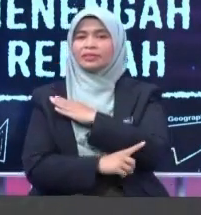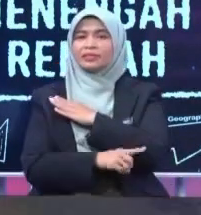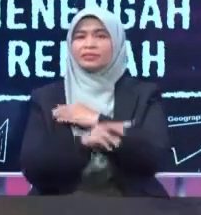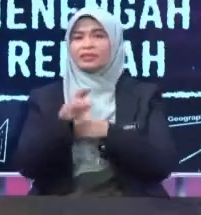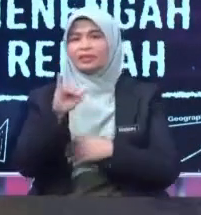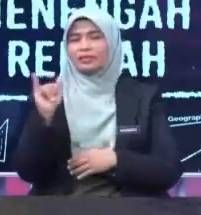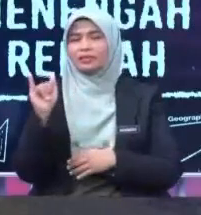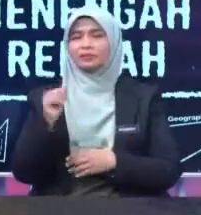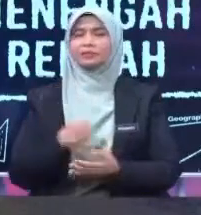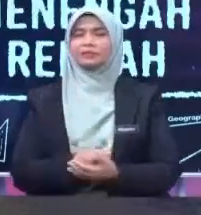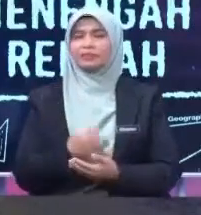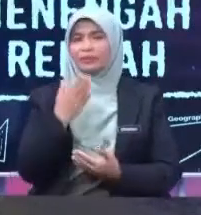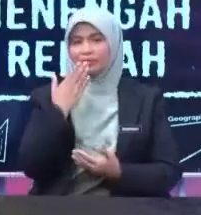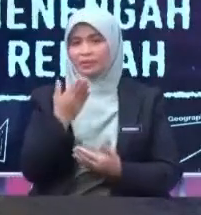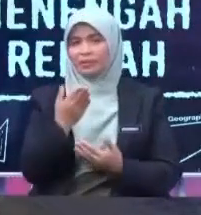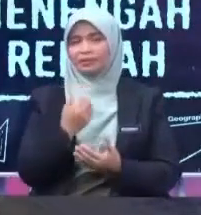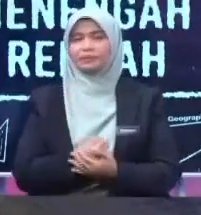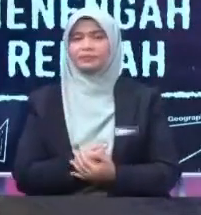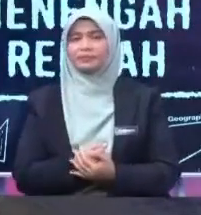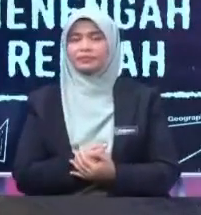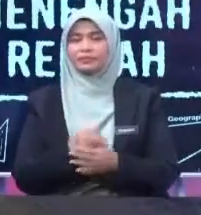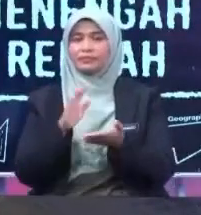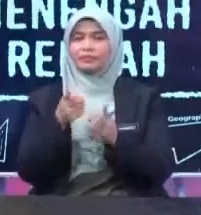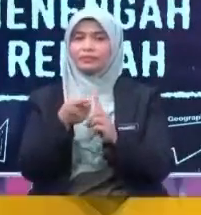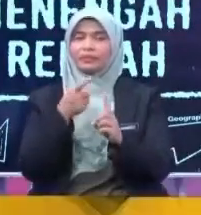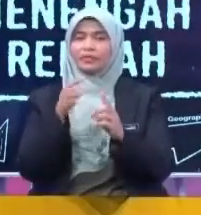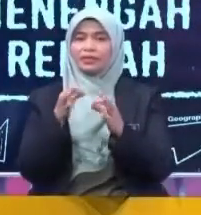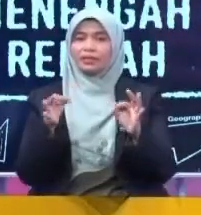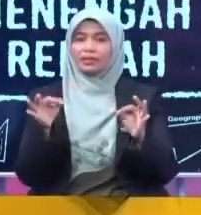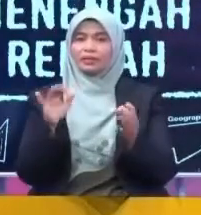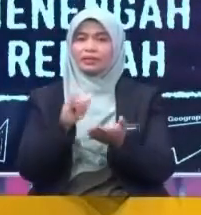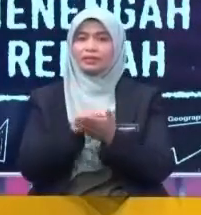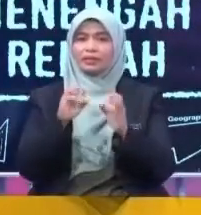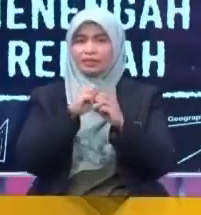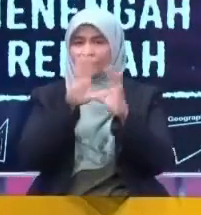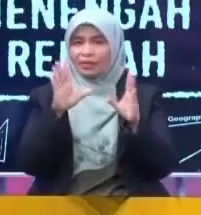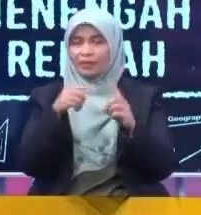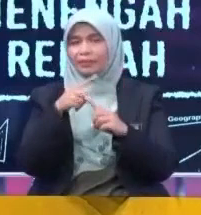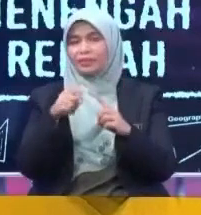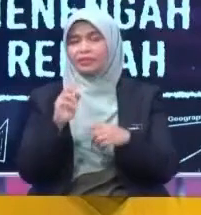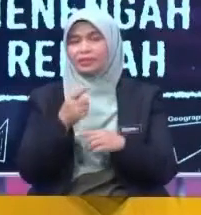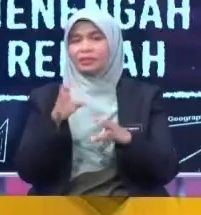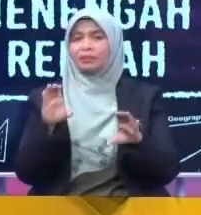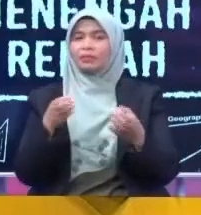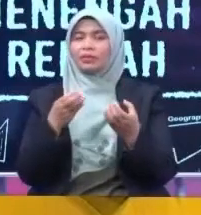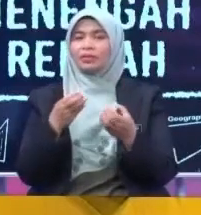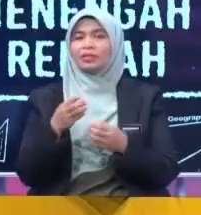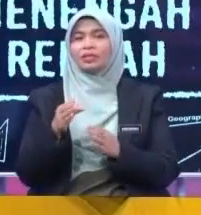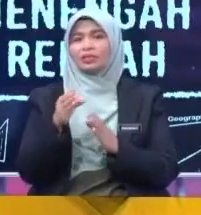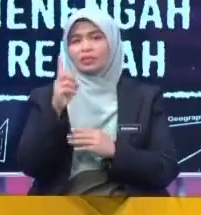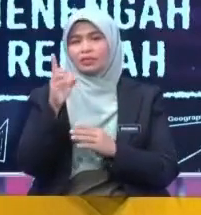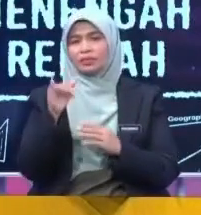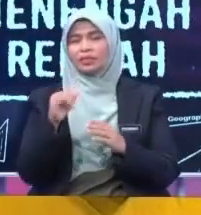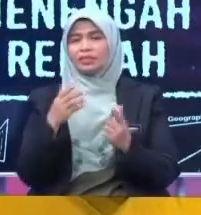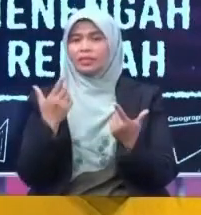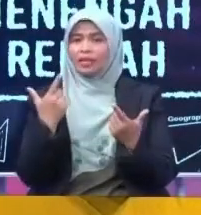Sadaqallahul azim. Terima kasih Marsha. Okay, daripada ayat yang dibacakan oleh Marsha tadi jelas, bila kita melakukan sesuatu yang dilarang oleh Allah Subhanahu Wa Taala,